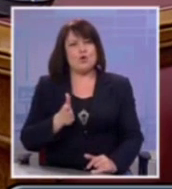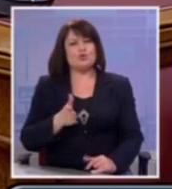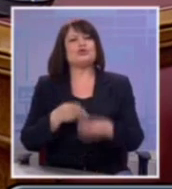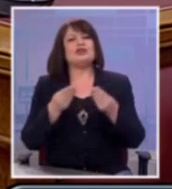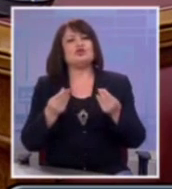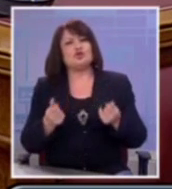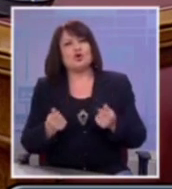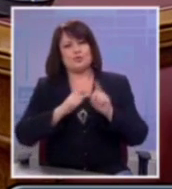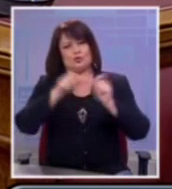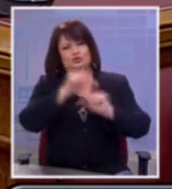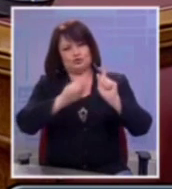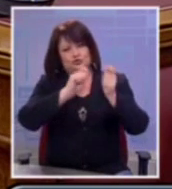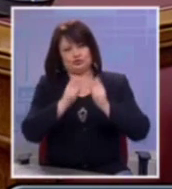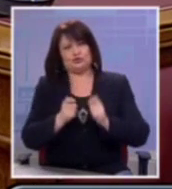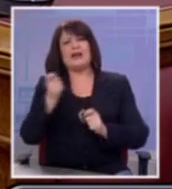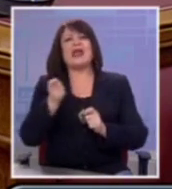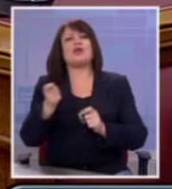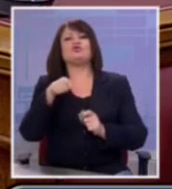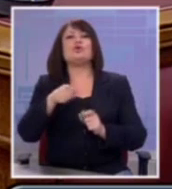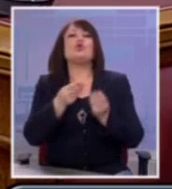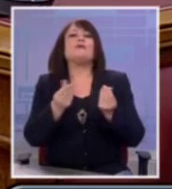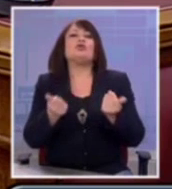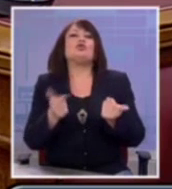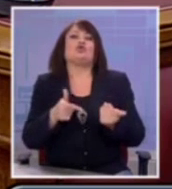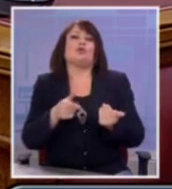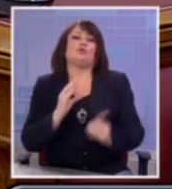προϋπόθεση αναδιάθρωσης του χρέους.